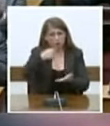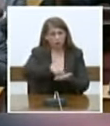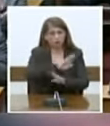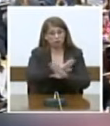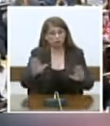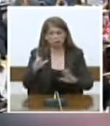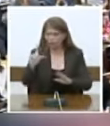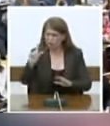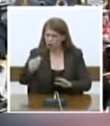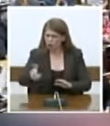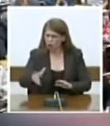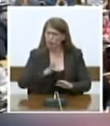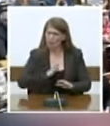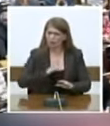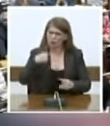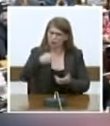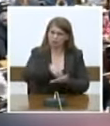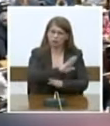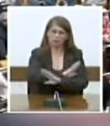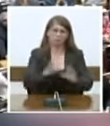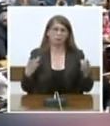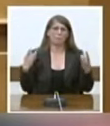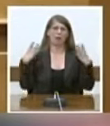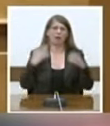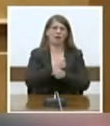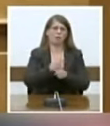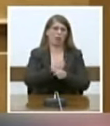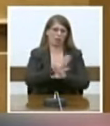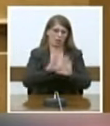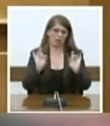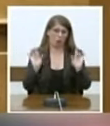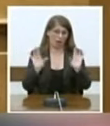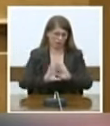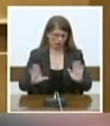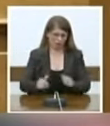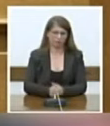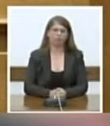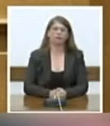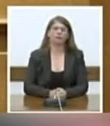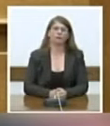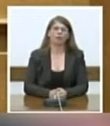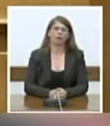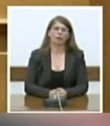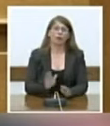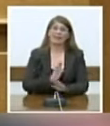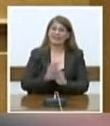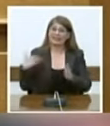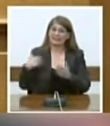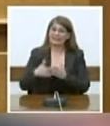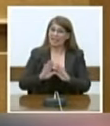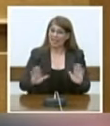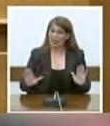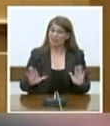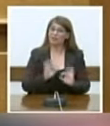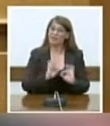του Δημοσίου θα έχουν ψηφιοποιηθεί. Εκκίνηση συνταγματικής αναθεώρησης από προτείνουσα Βουλή το 2025. Αναβάθμιση